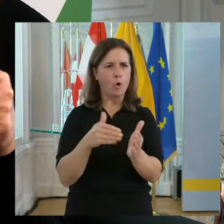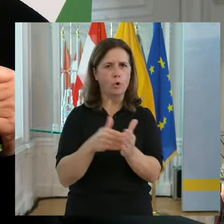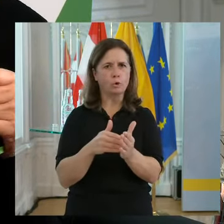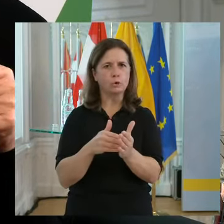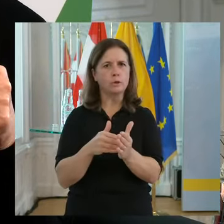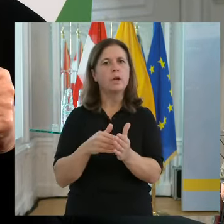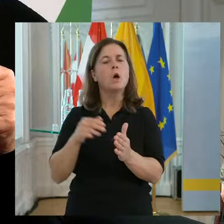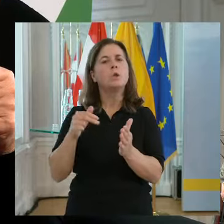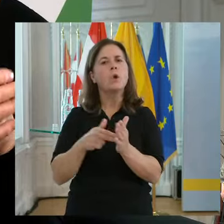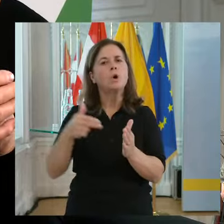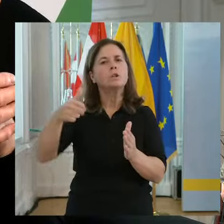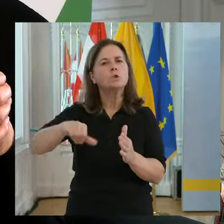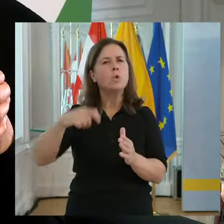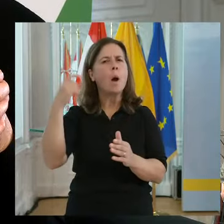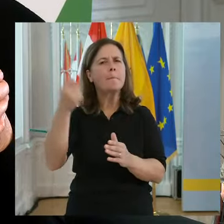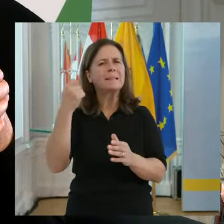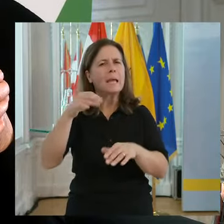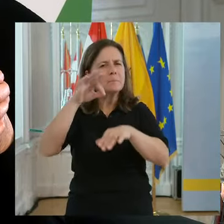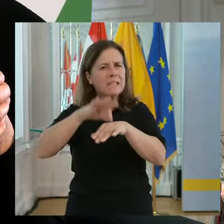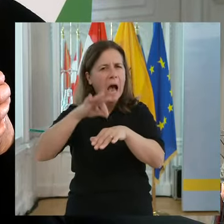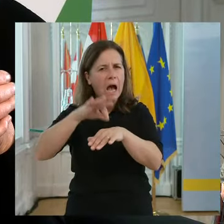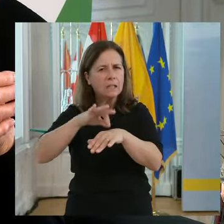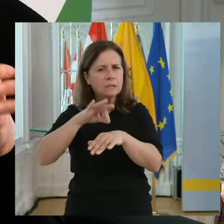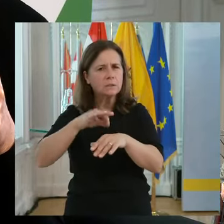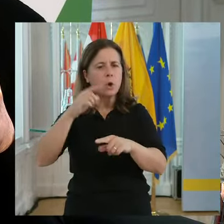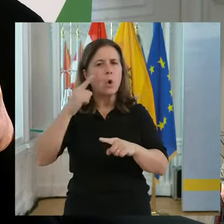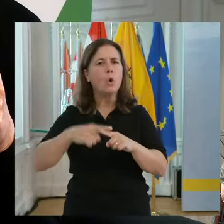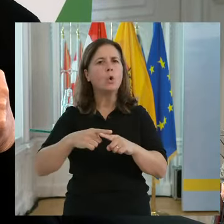Dazu kommt dann auch der Betriebsarzt und unsere